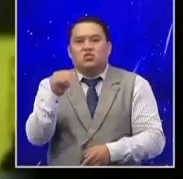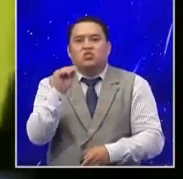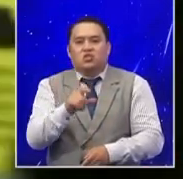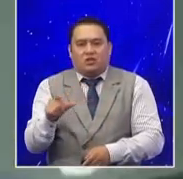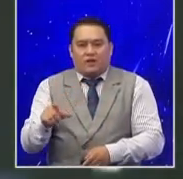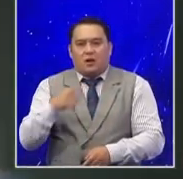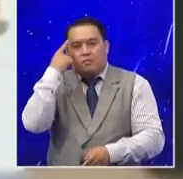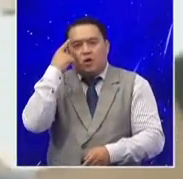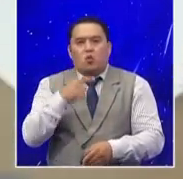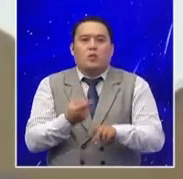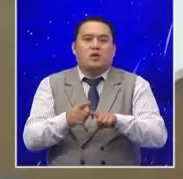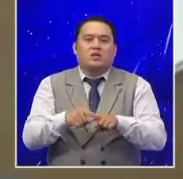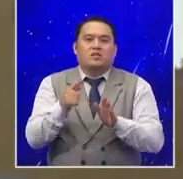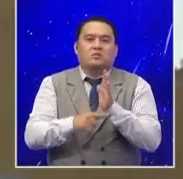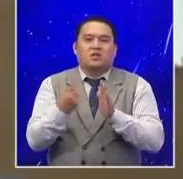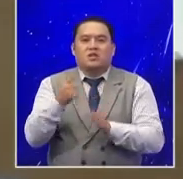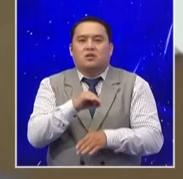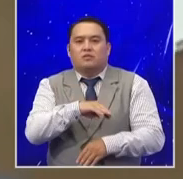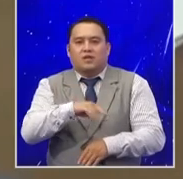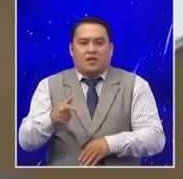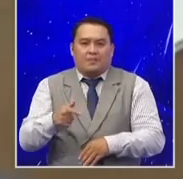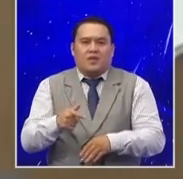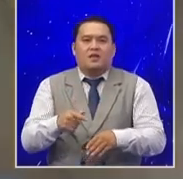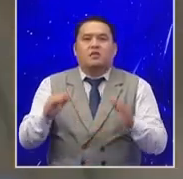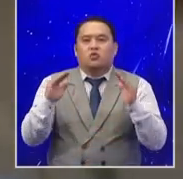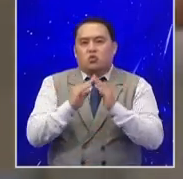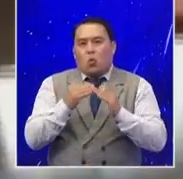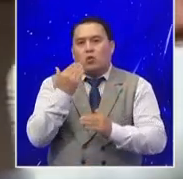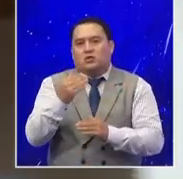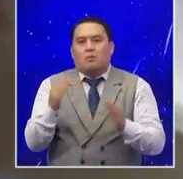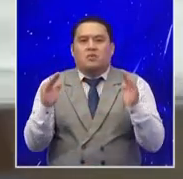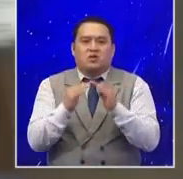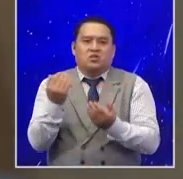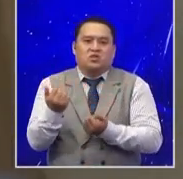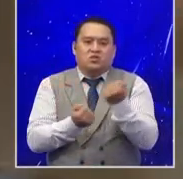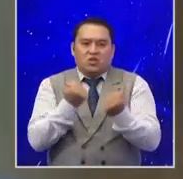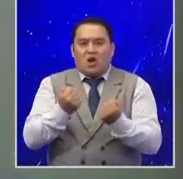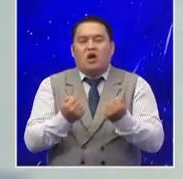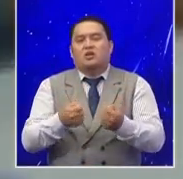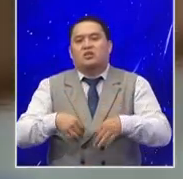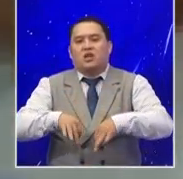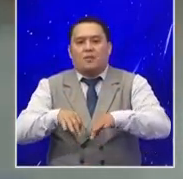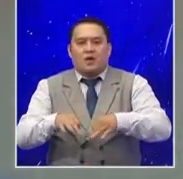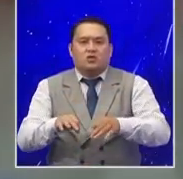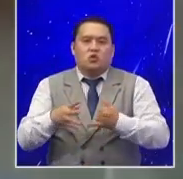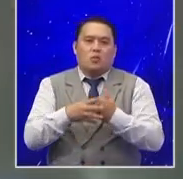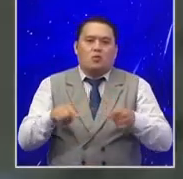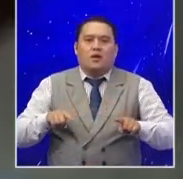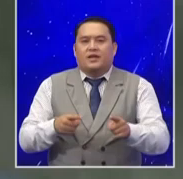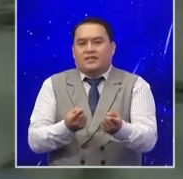51 человек. У подозреваемых изъяли 70 миллионов тенге, а на их недвижимость, машины и земельные участки наложен